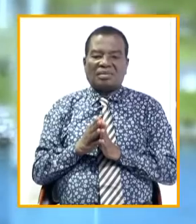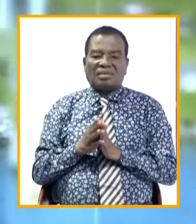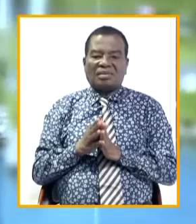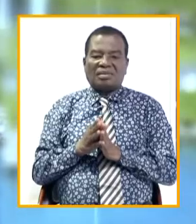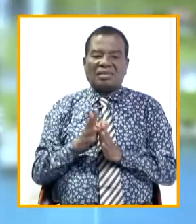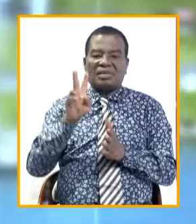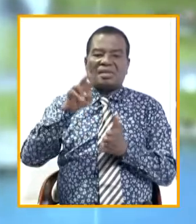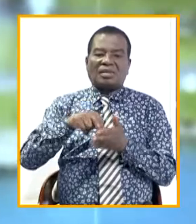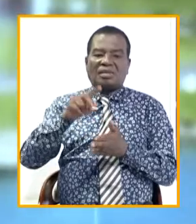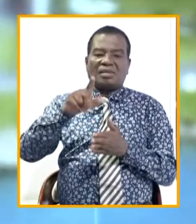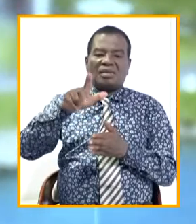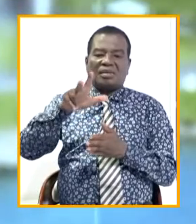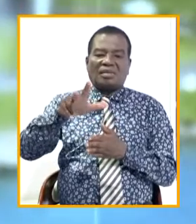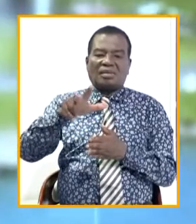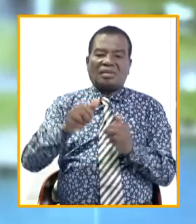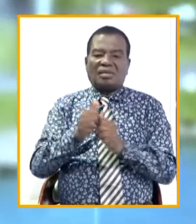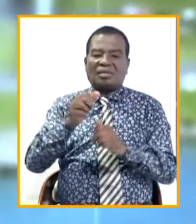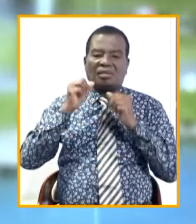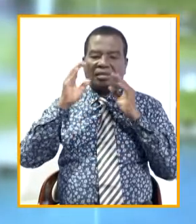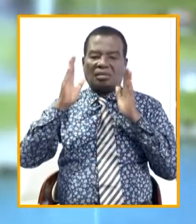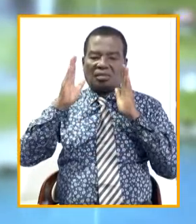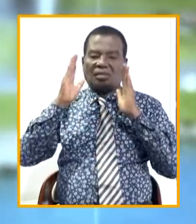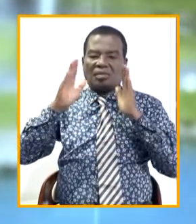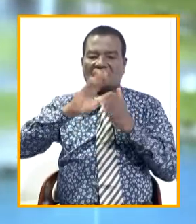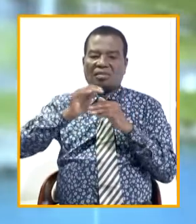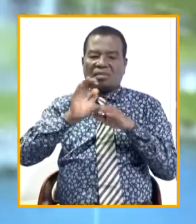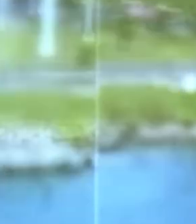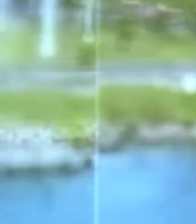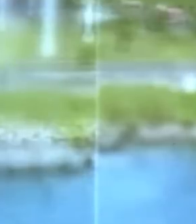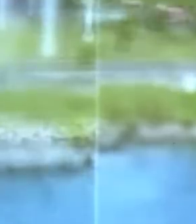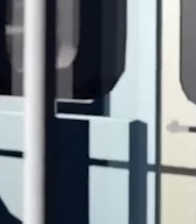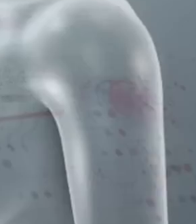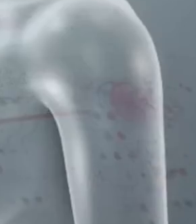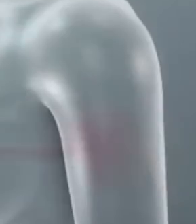En 2023, plus de vigilance face au coronavirus.